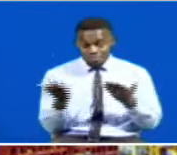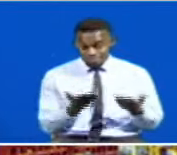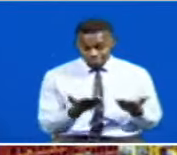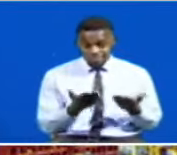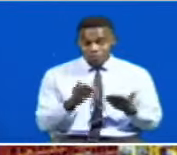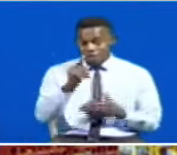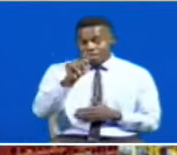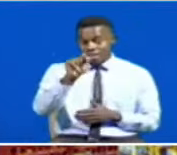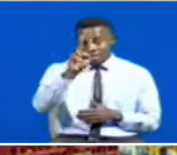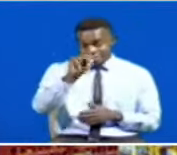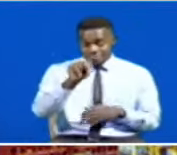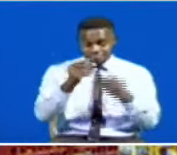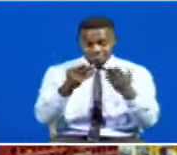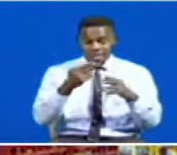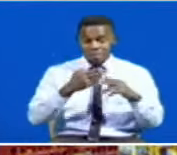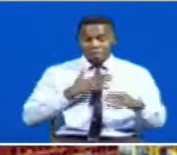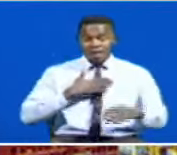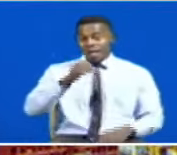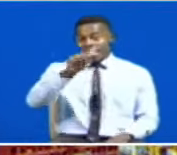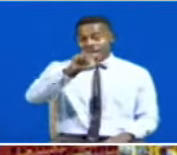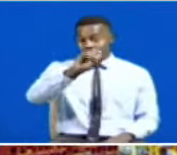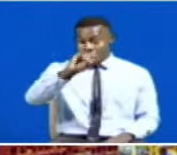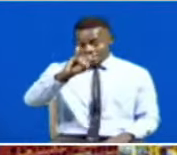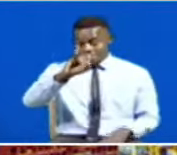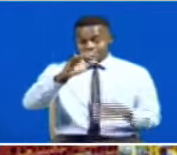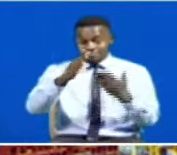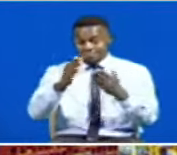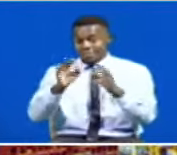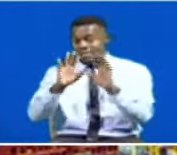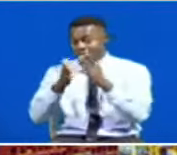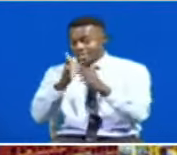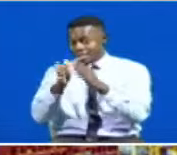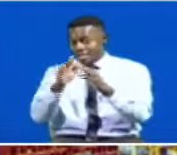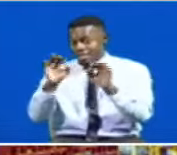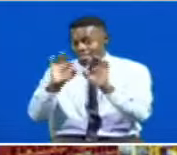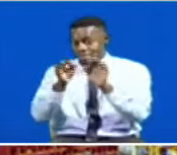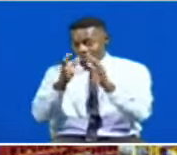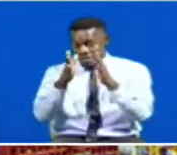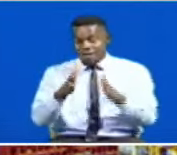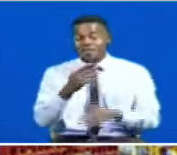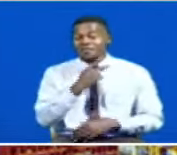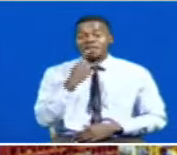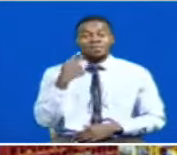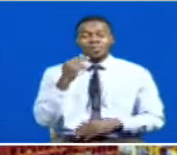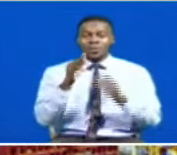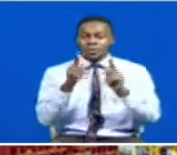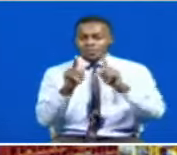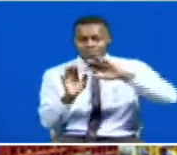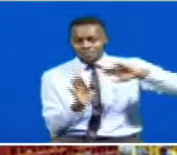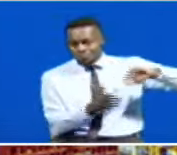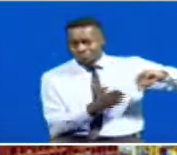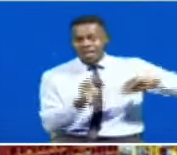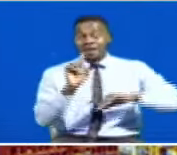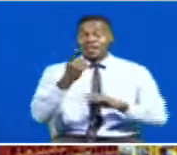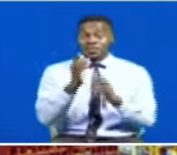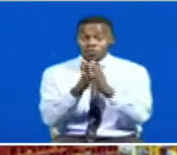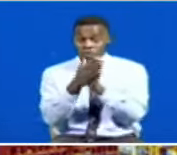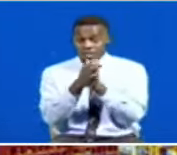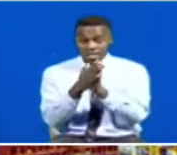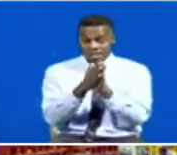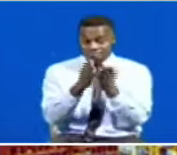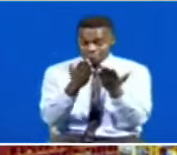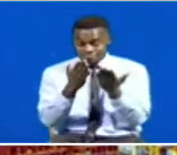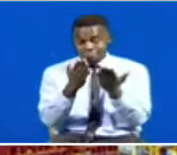bila shaka ni Philip Omondi. Tunaanza taarifa zetu ambapo hatimaye Jaji Mkuu Martha Koome aliandaa